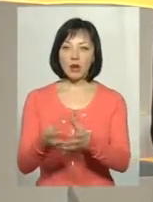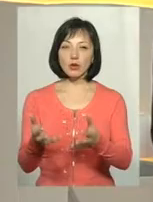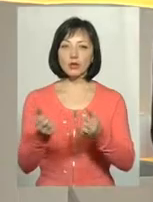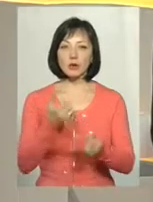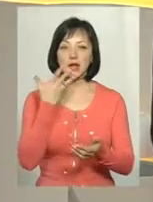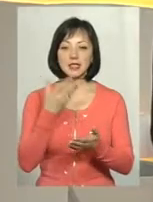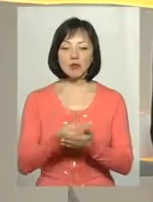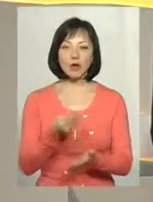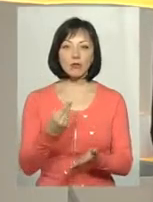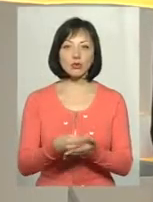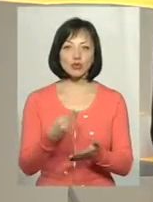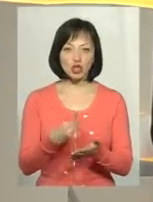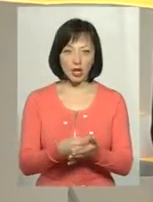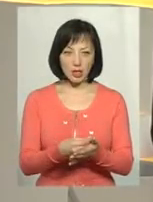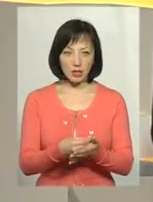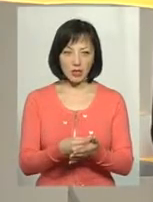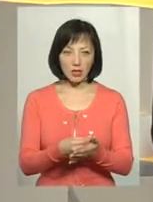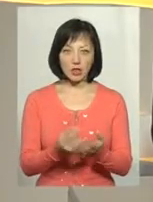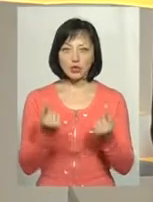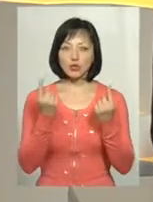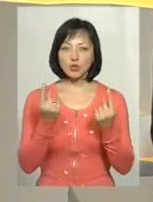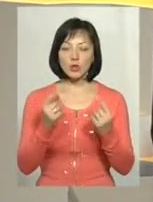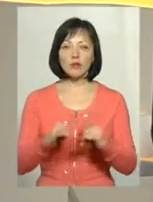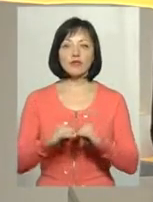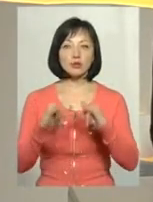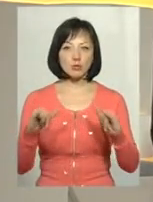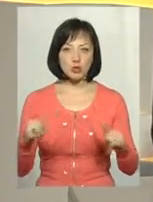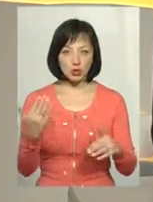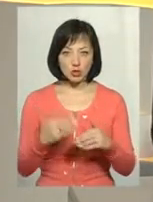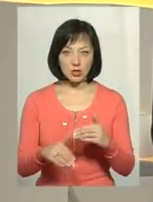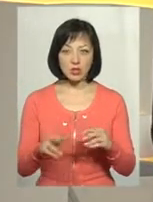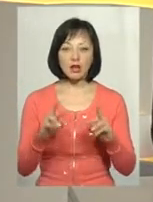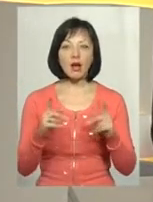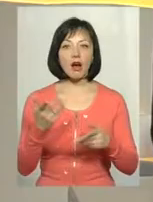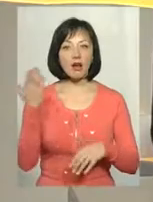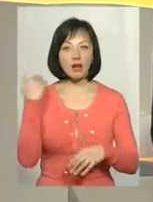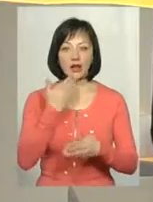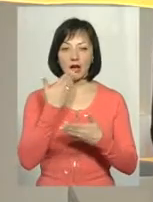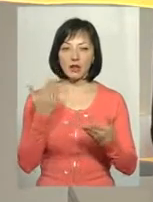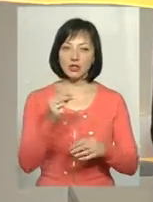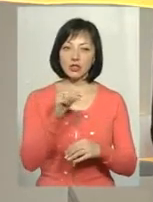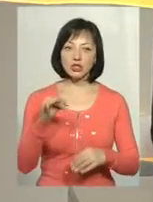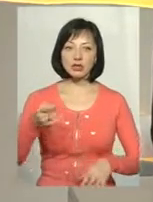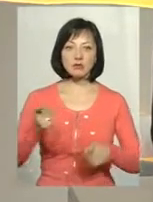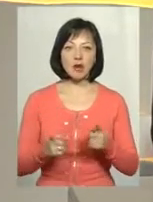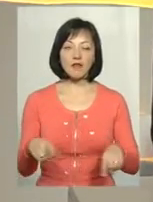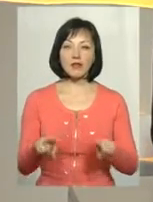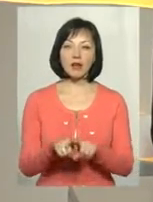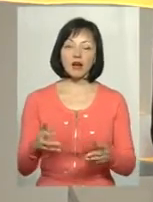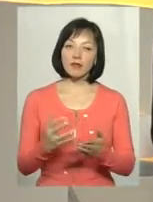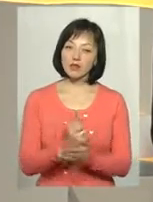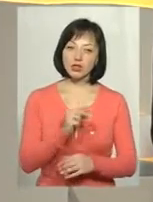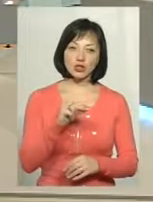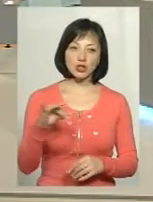свої бюджети, суттєво збільшені, як декларувалося. Чи справді воно так вийшло, чи